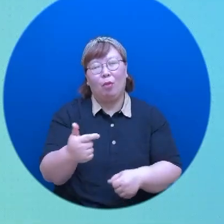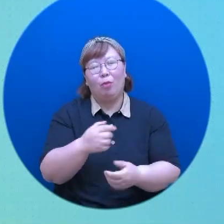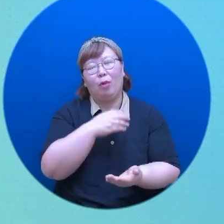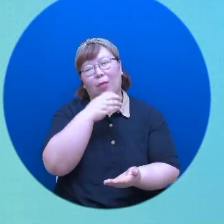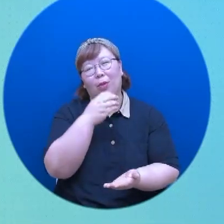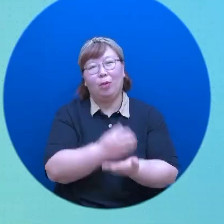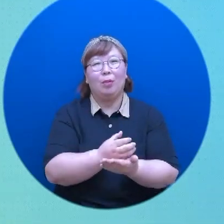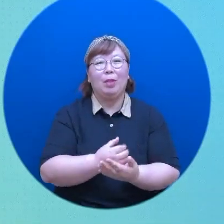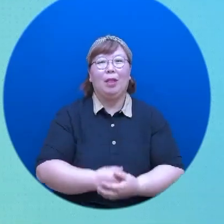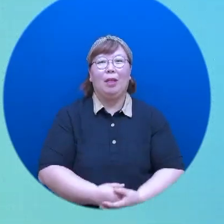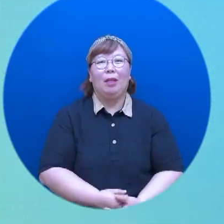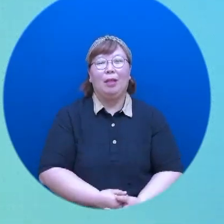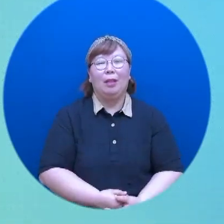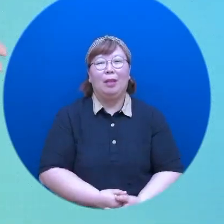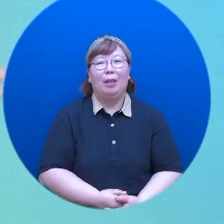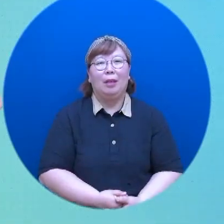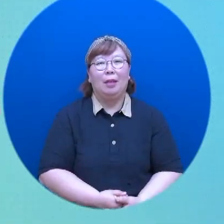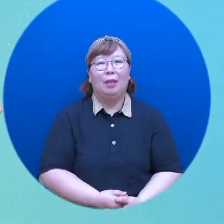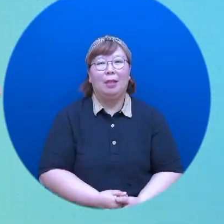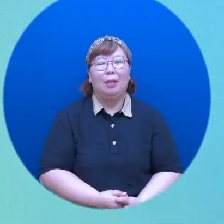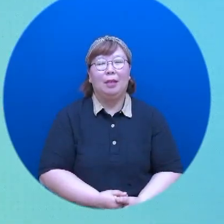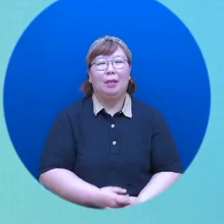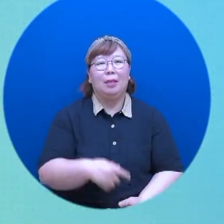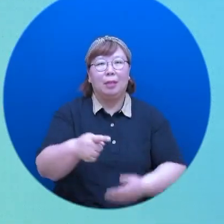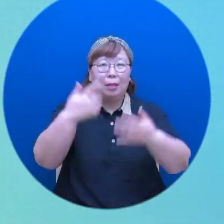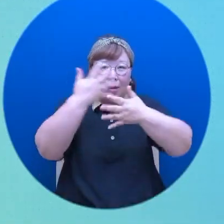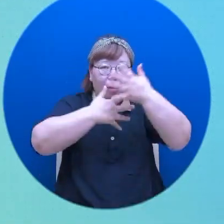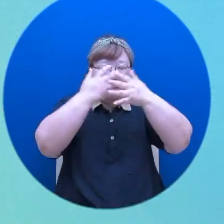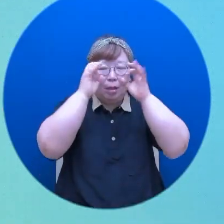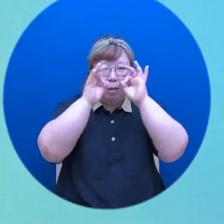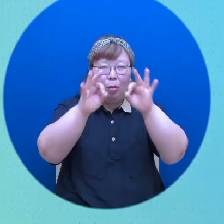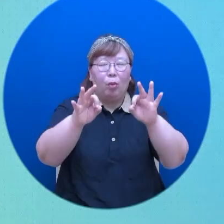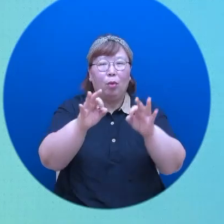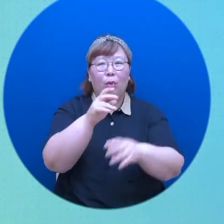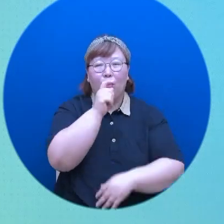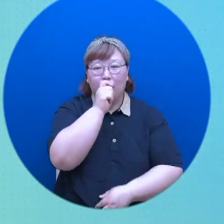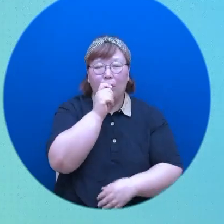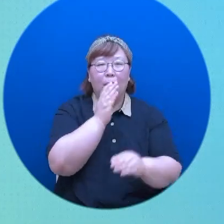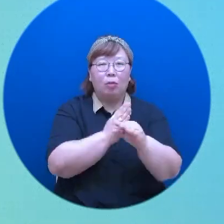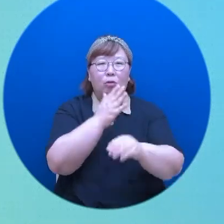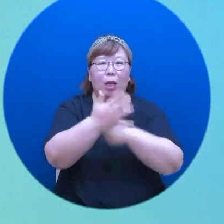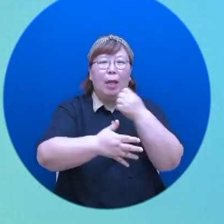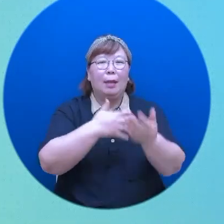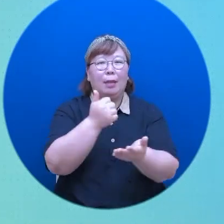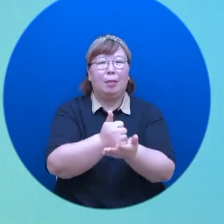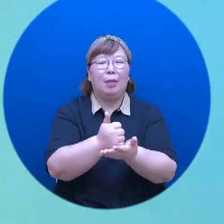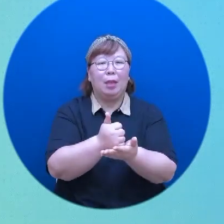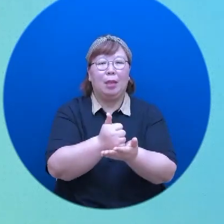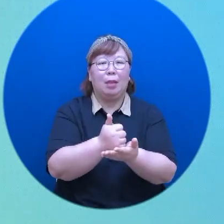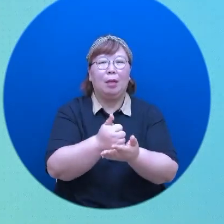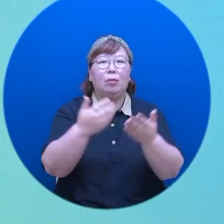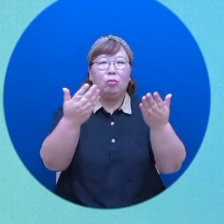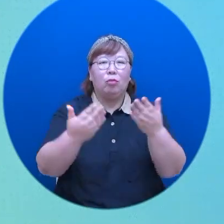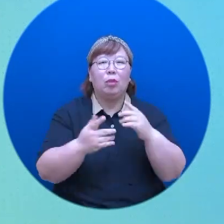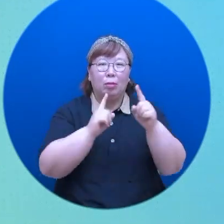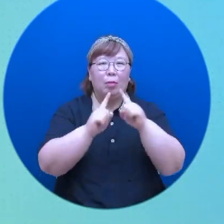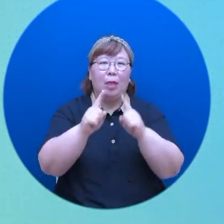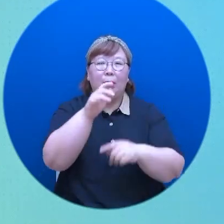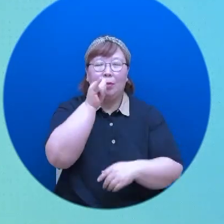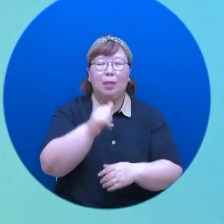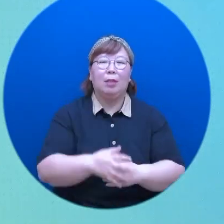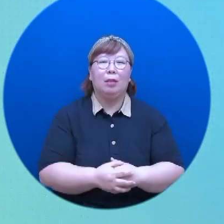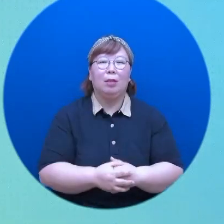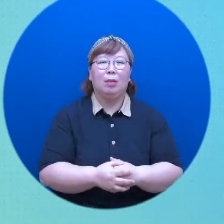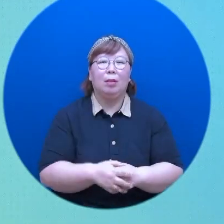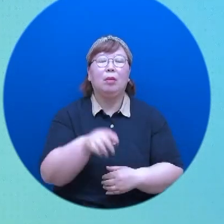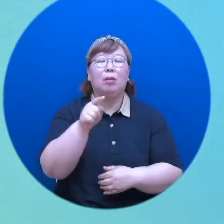같아요. 영상을 보면서 묵상하는 가운데 하나님께서 주신 말씀이 있었습니다.